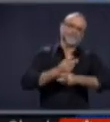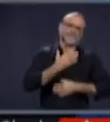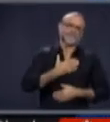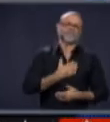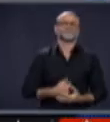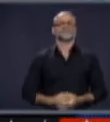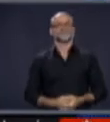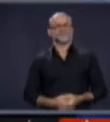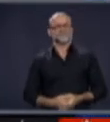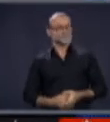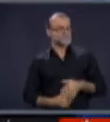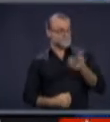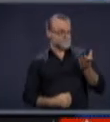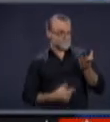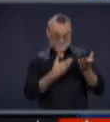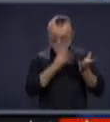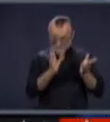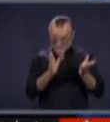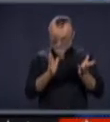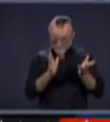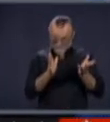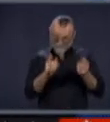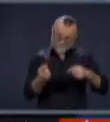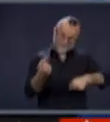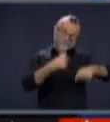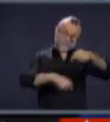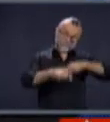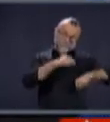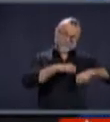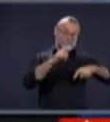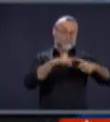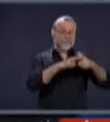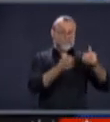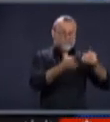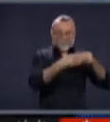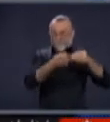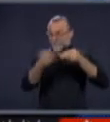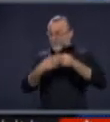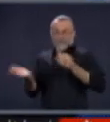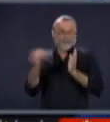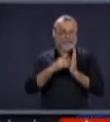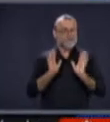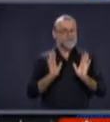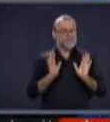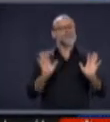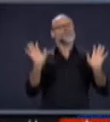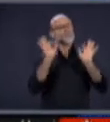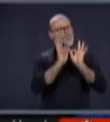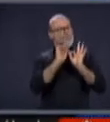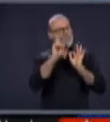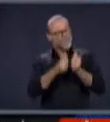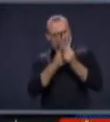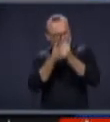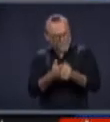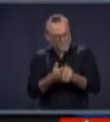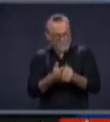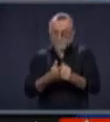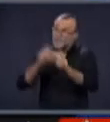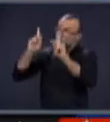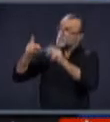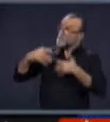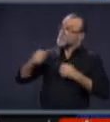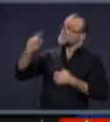très prudents. Si nous ne voulons pas devoir mettre un frein à la réouverture,